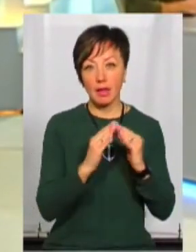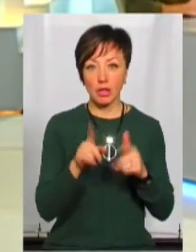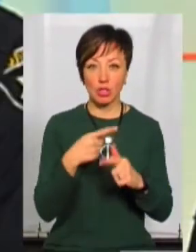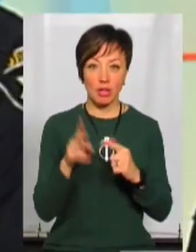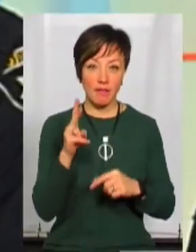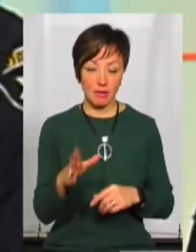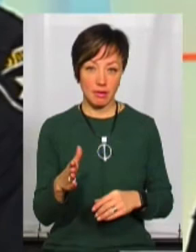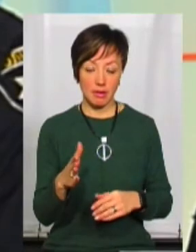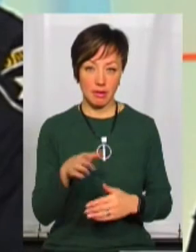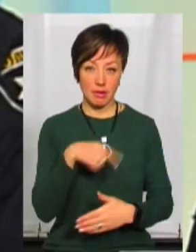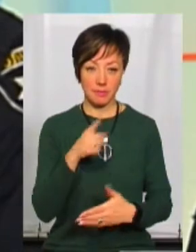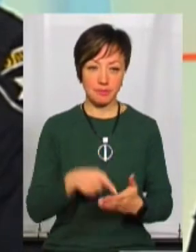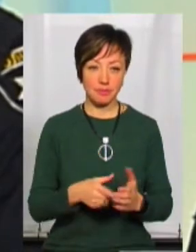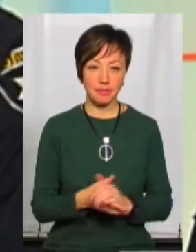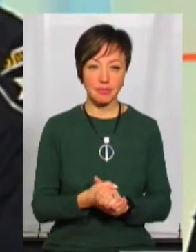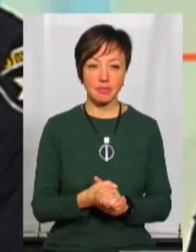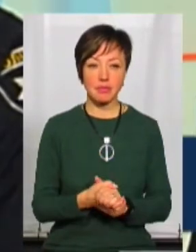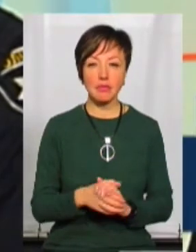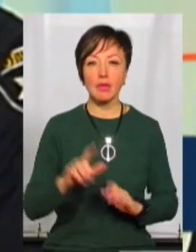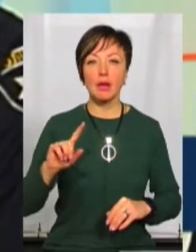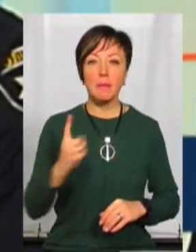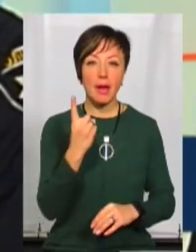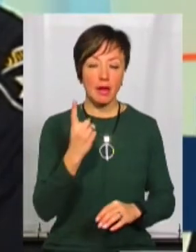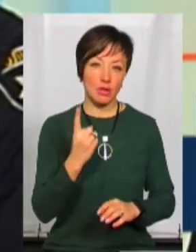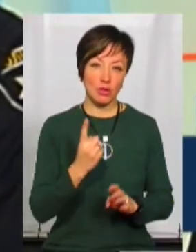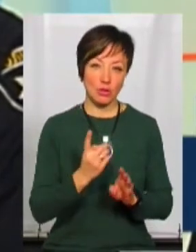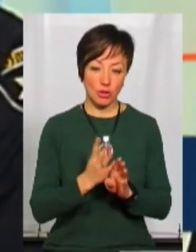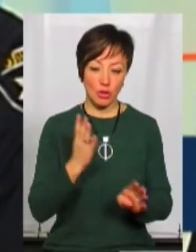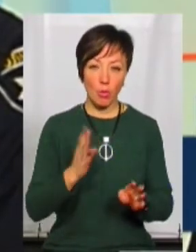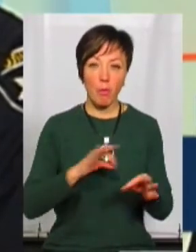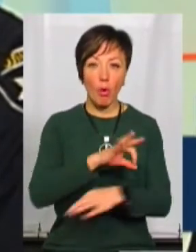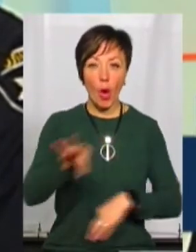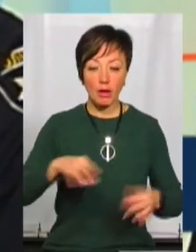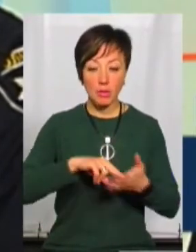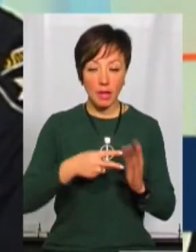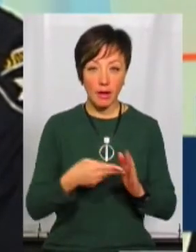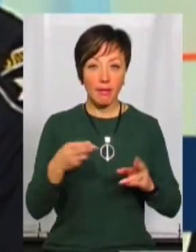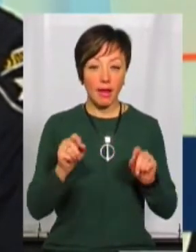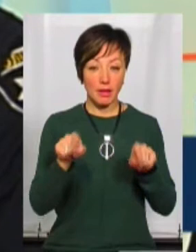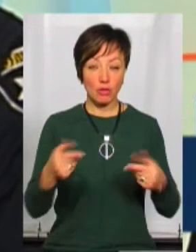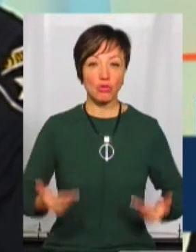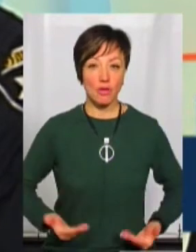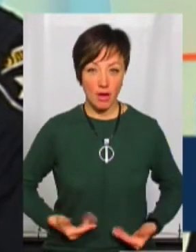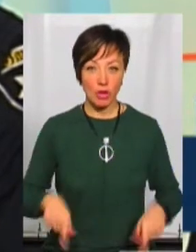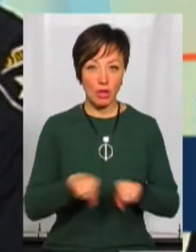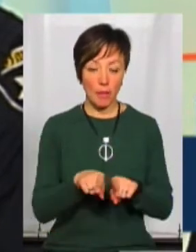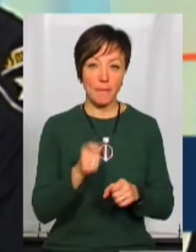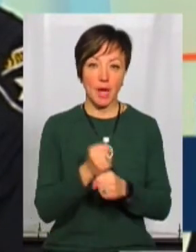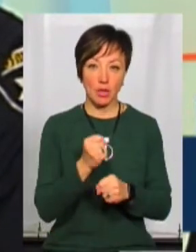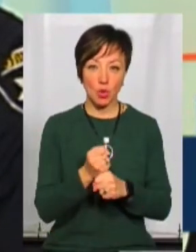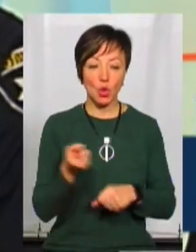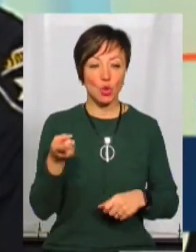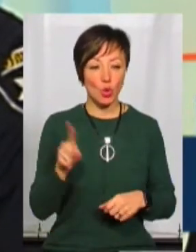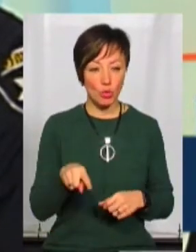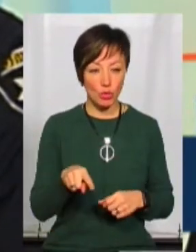Дякую за запитання. Ну, першопочатково проект передбачає, що там, де ти живеш, там і працюєш. Тому